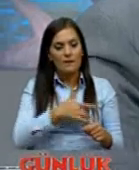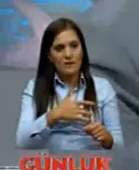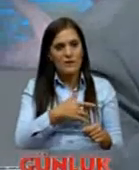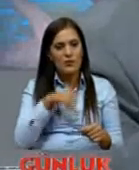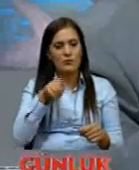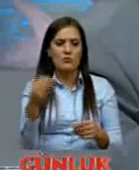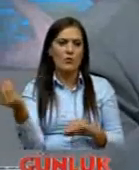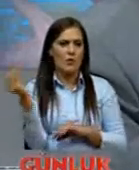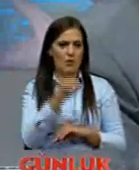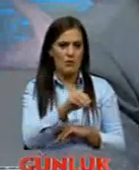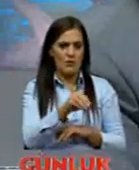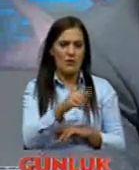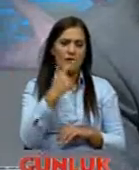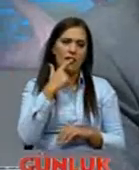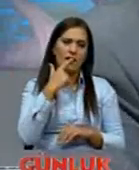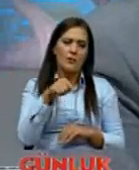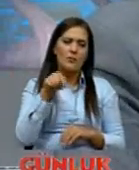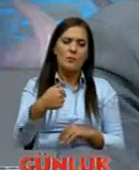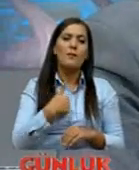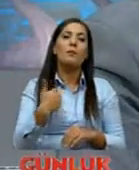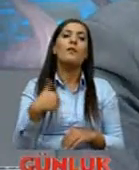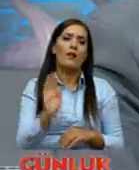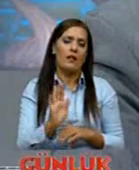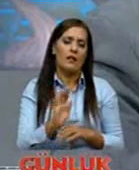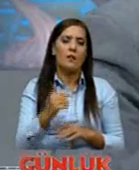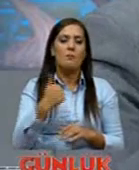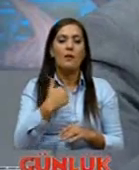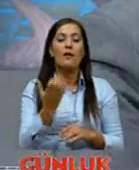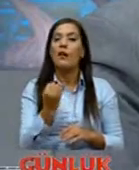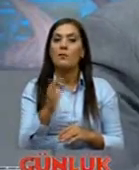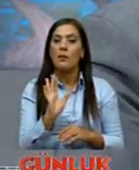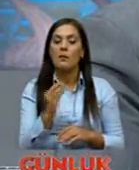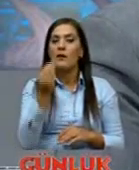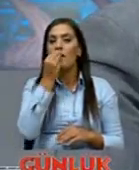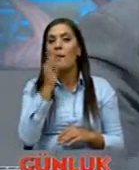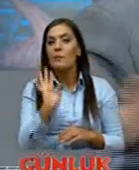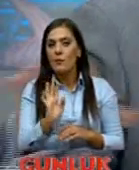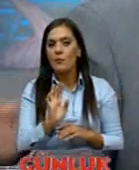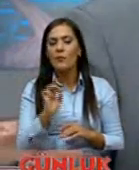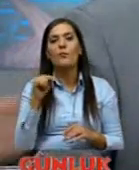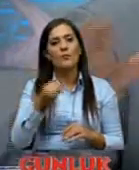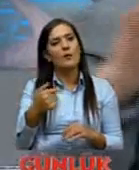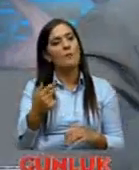vicdanına şunu koydunuz. Dediniz ki bu benim değil, ben almam veya yemem.